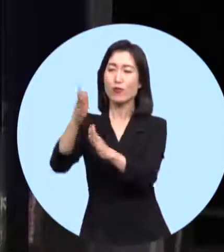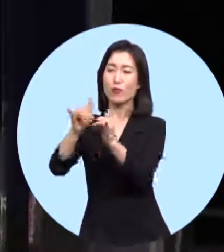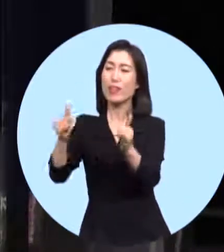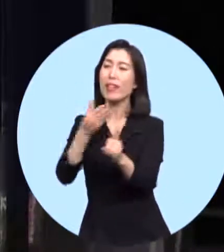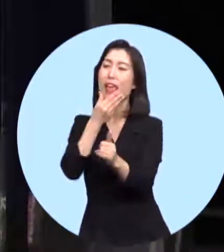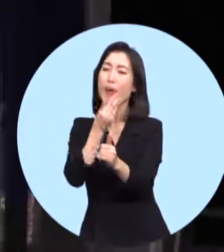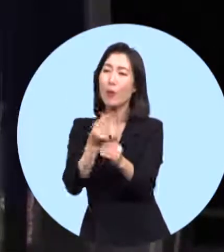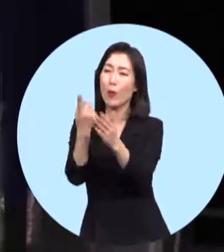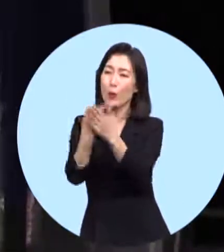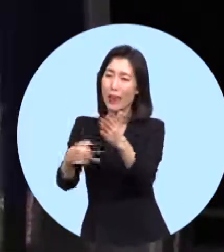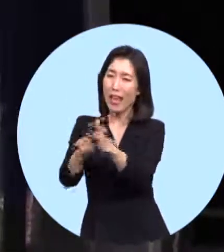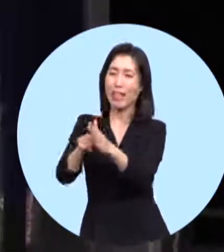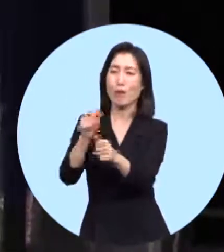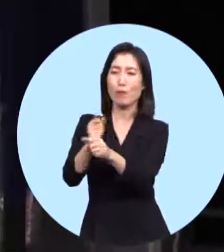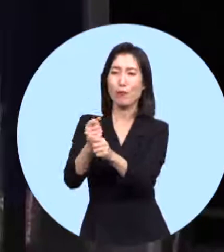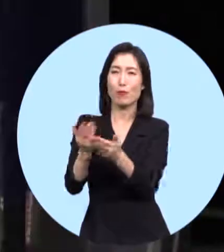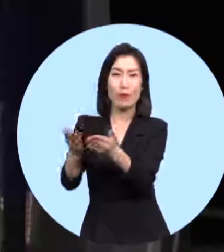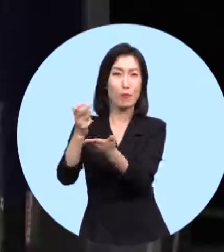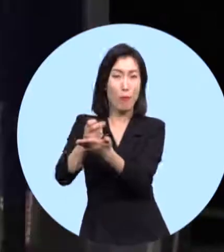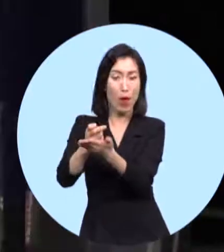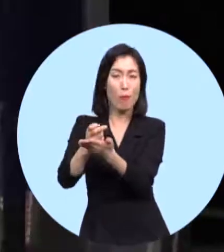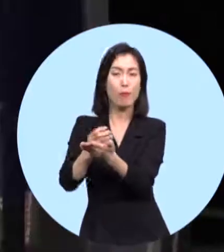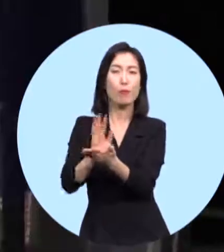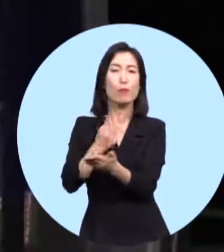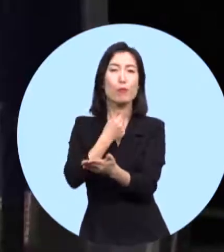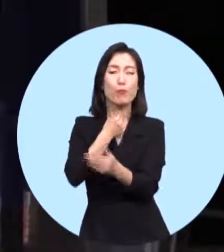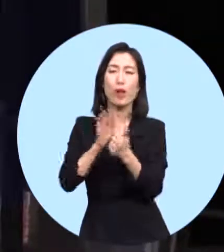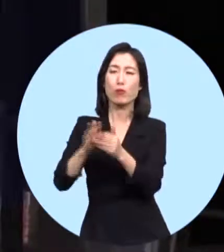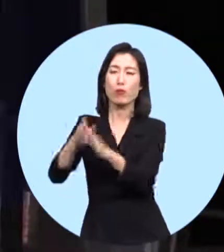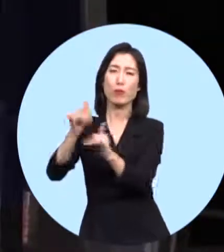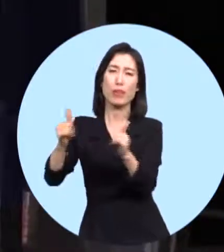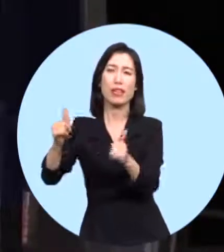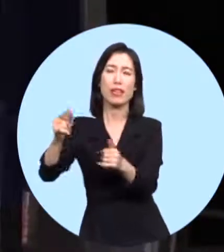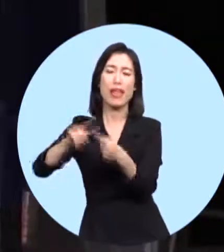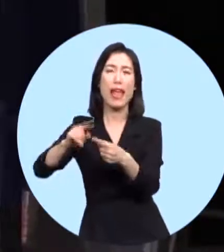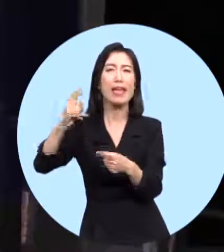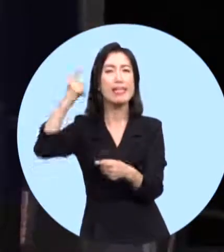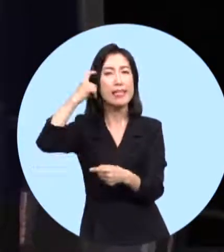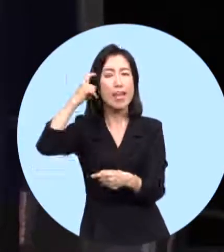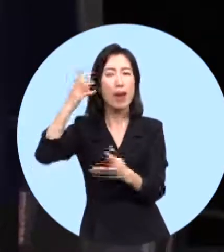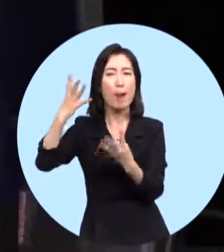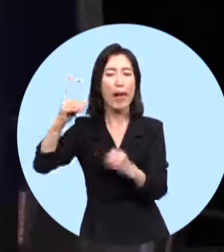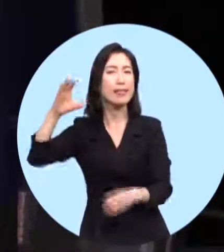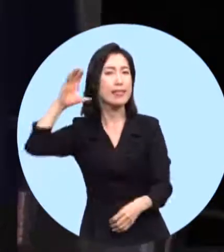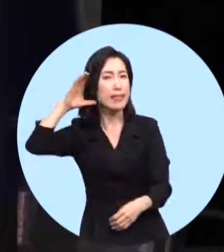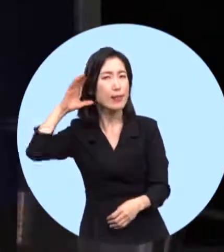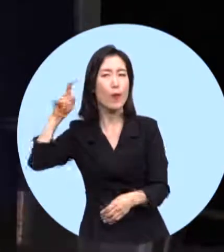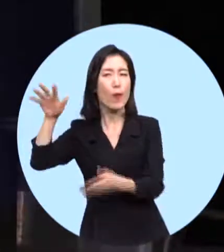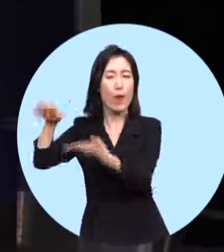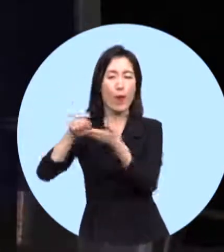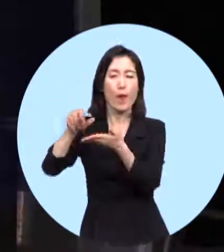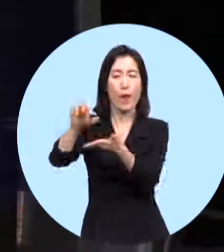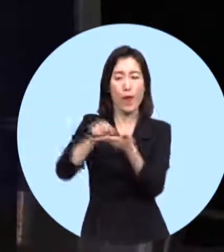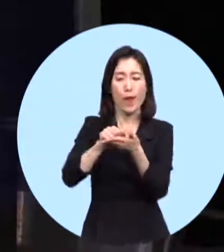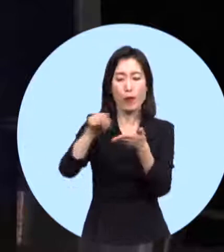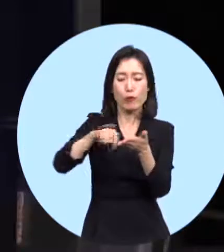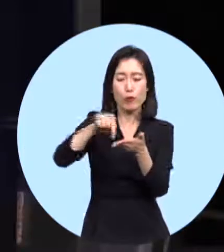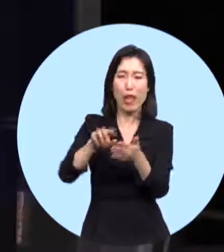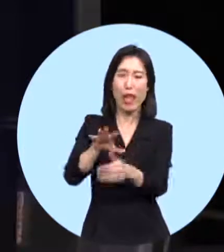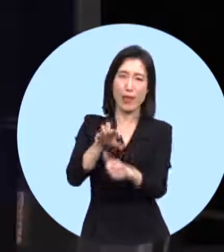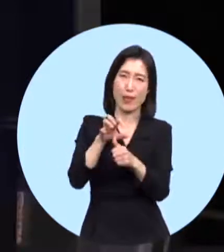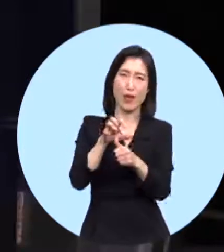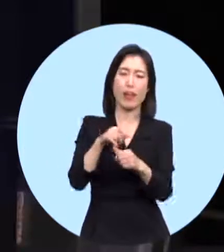주민들의 행복으로 수렴되는 방향으로 가려면 주민들의 이야기를 많이 경청을 하고 그 경청한